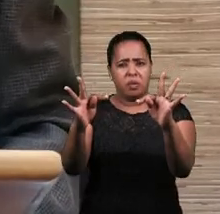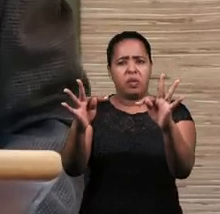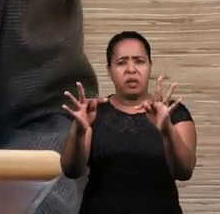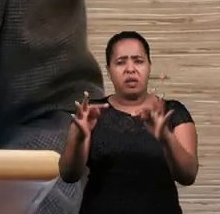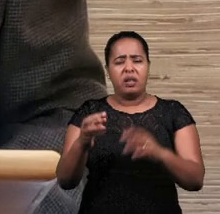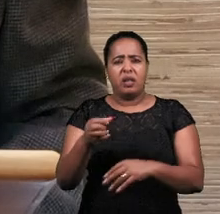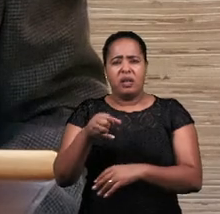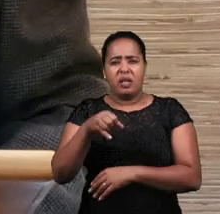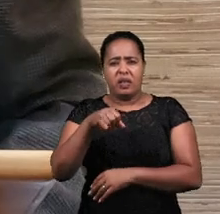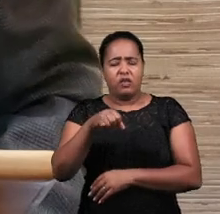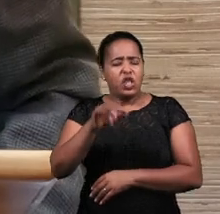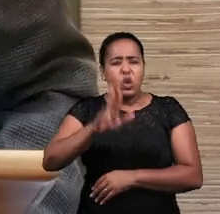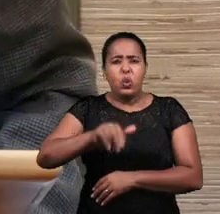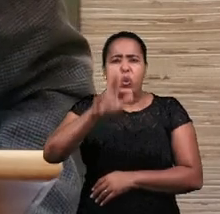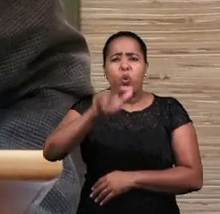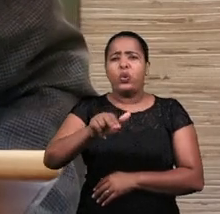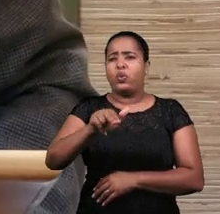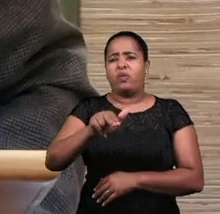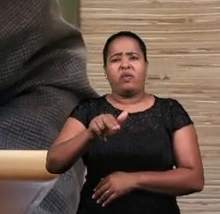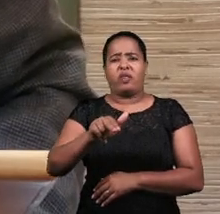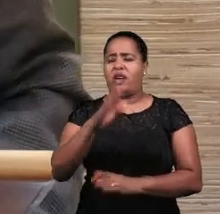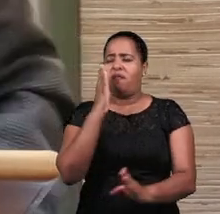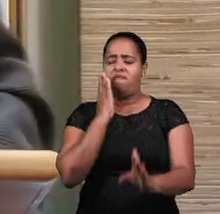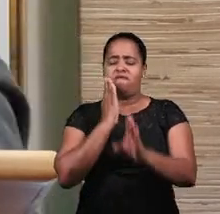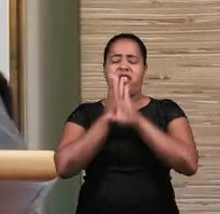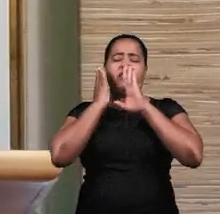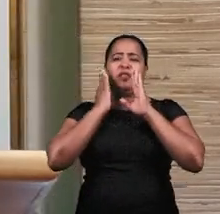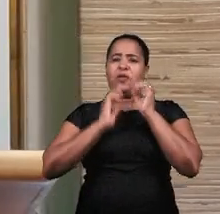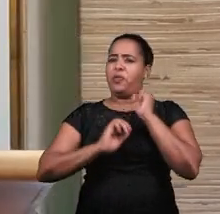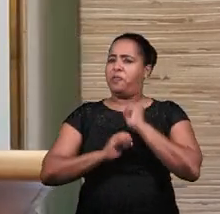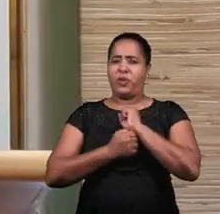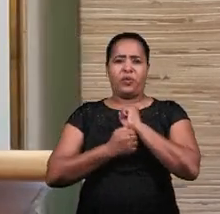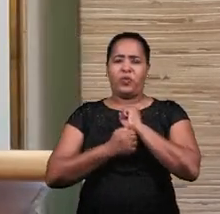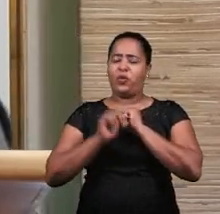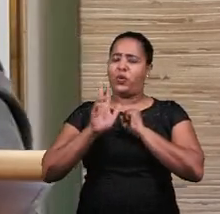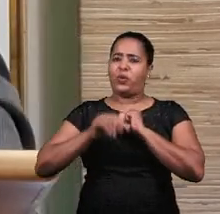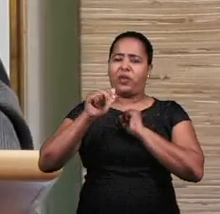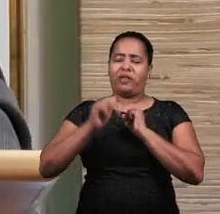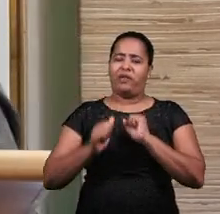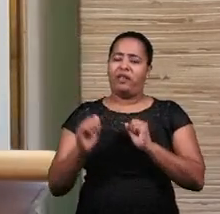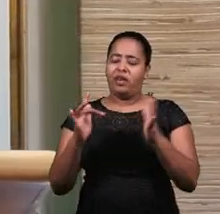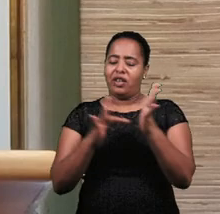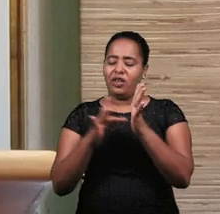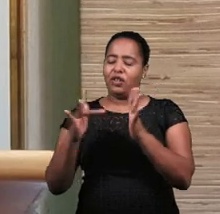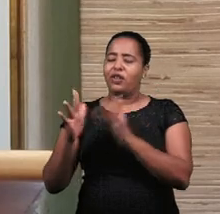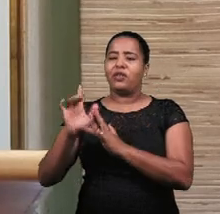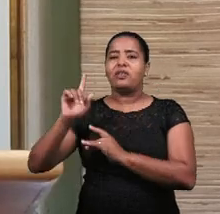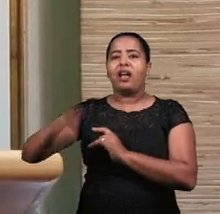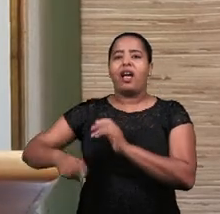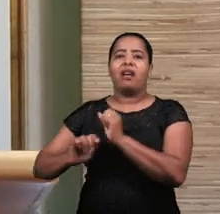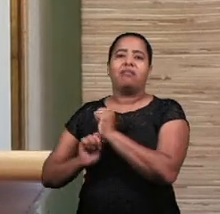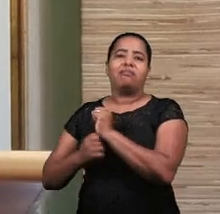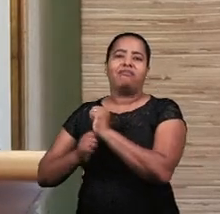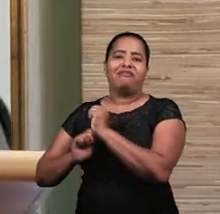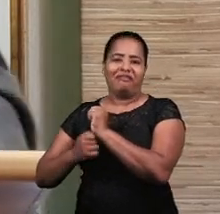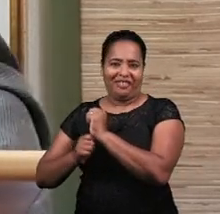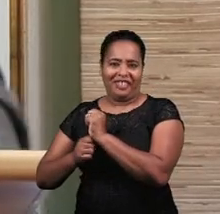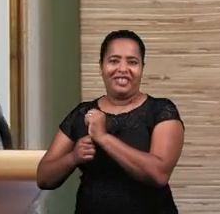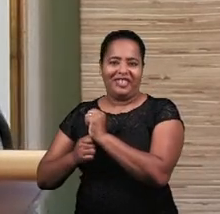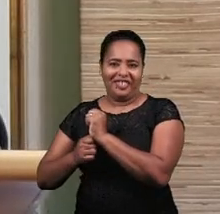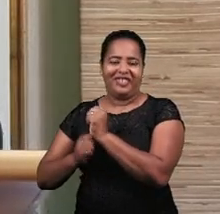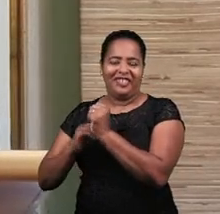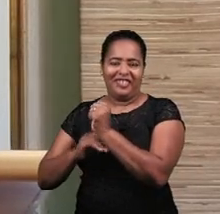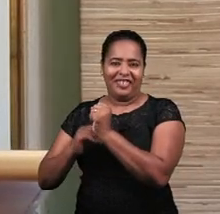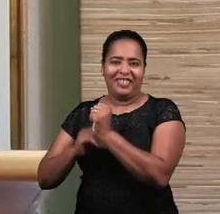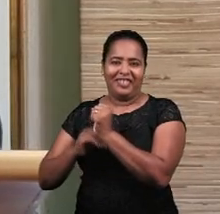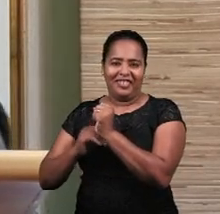fidèle. Vous n'avez jamais découvert mon énigme. Jésus, c'est le grand énigme. Le